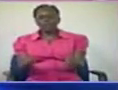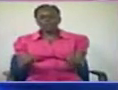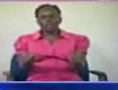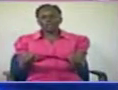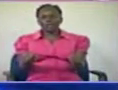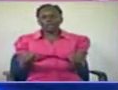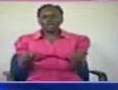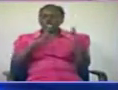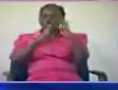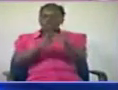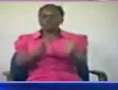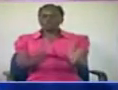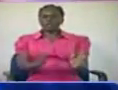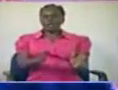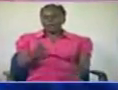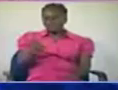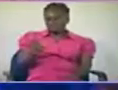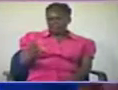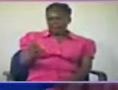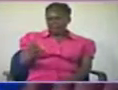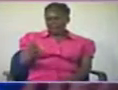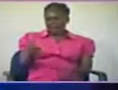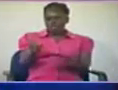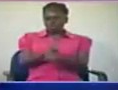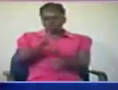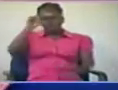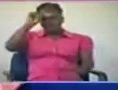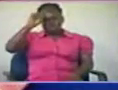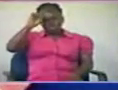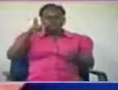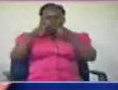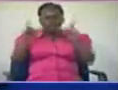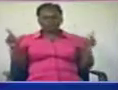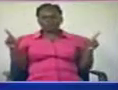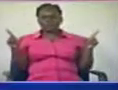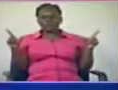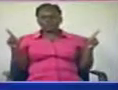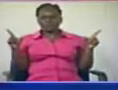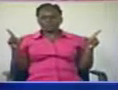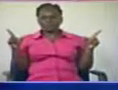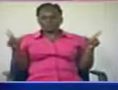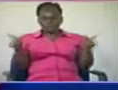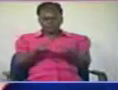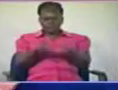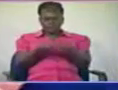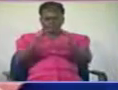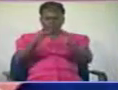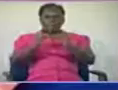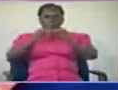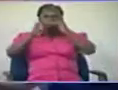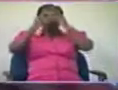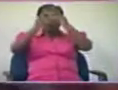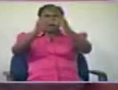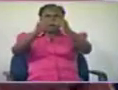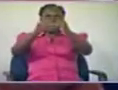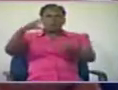kuwa wanahabari ambao wataweza kutumia hizo lugha. Zaidi ya hapo sasa, wakifika mfumo wa